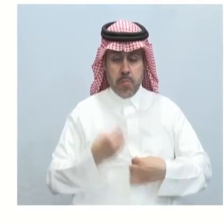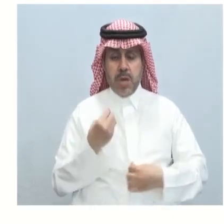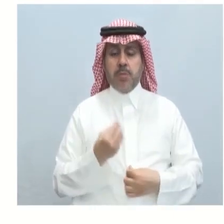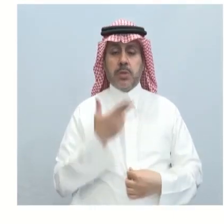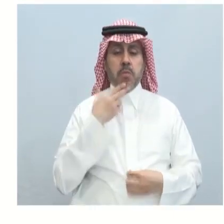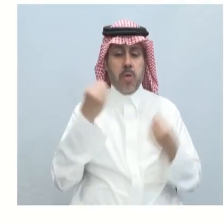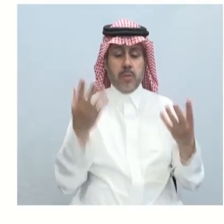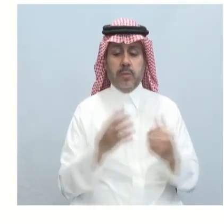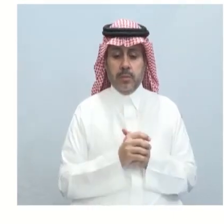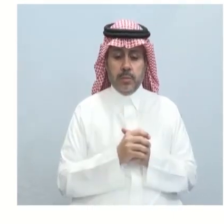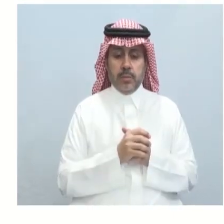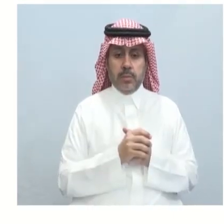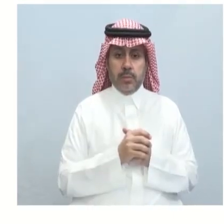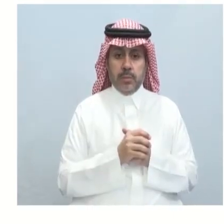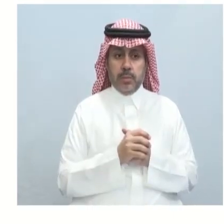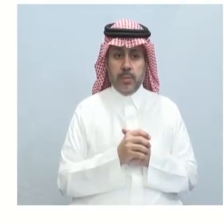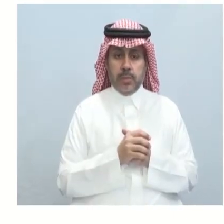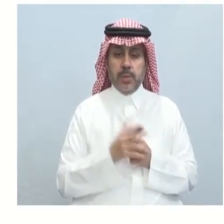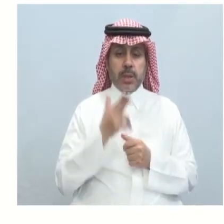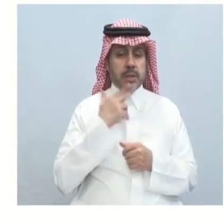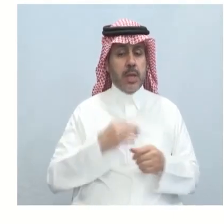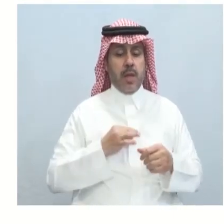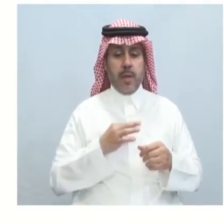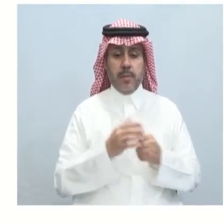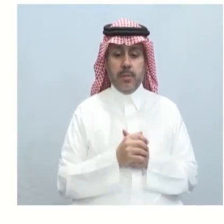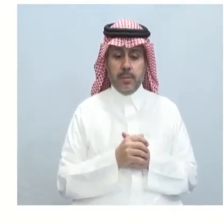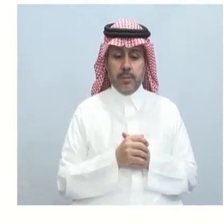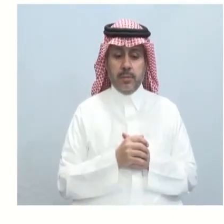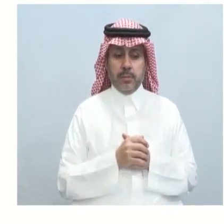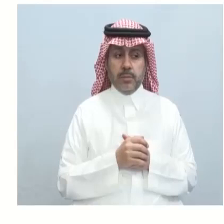لبس اجمل الثياب احسن الثياب